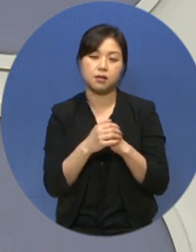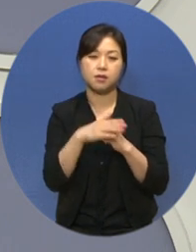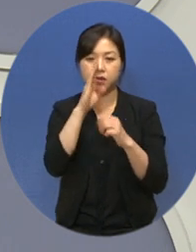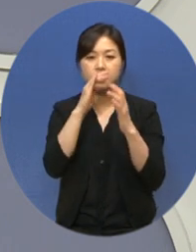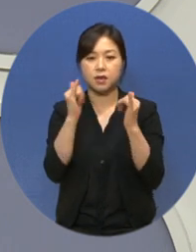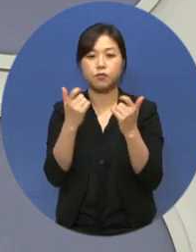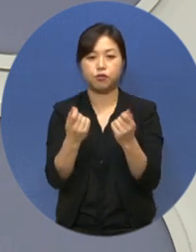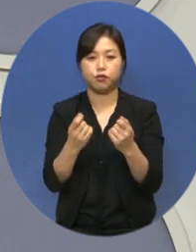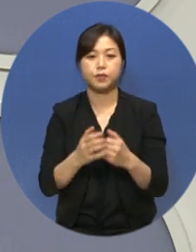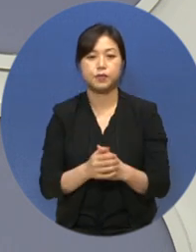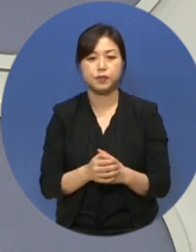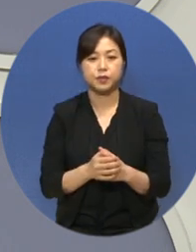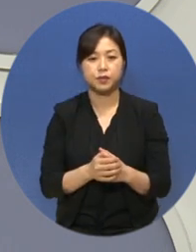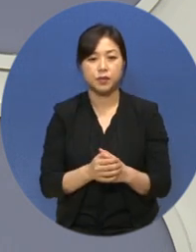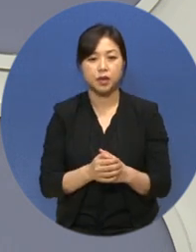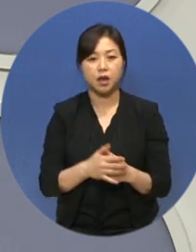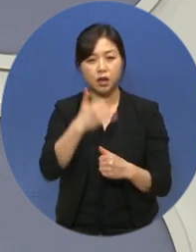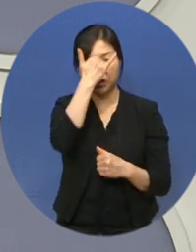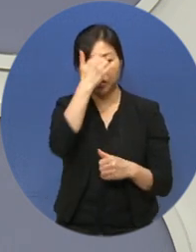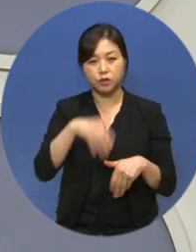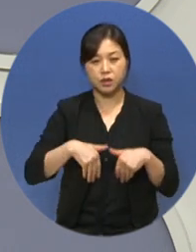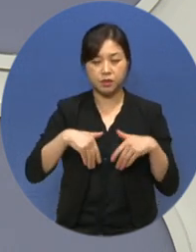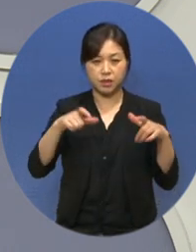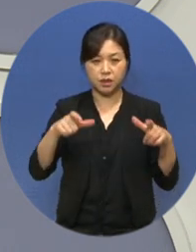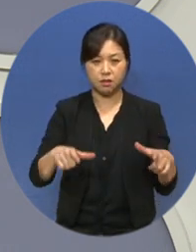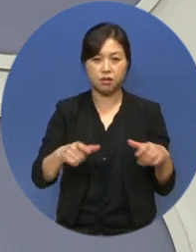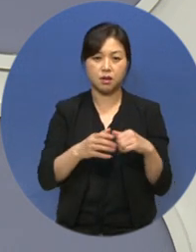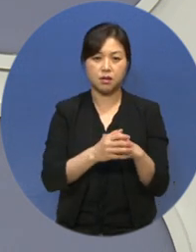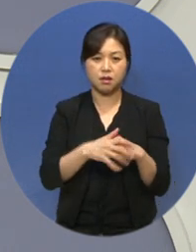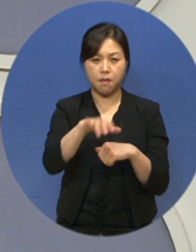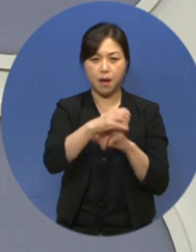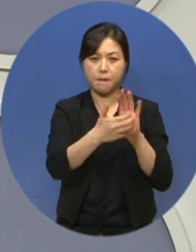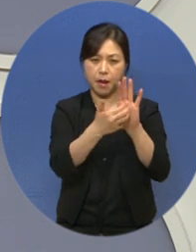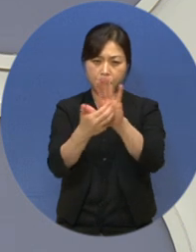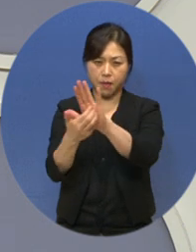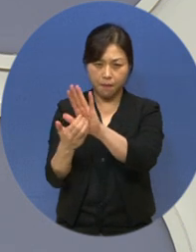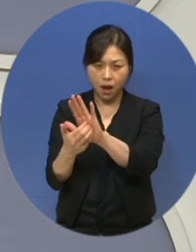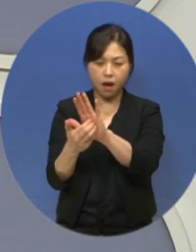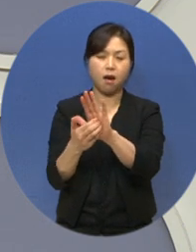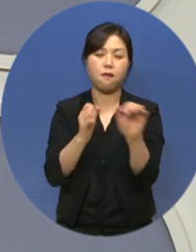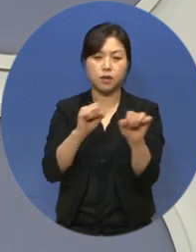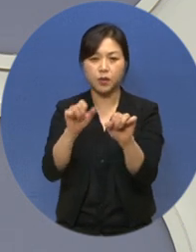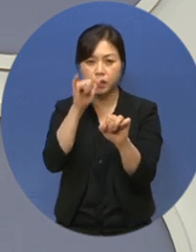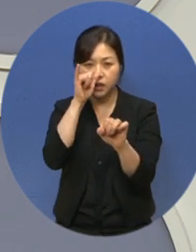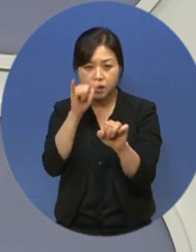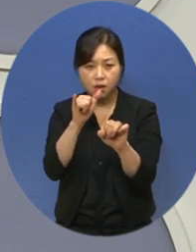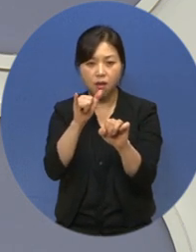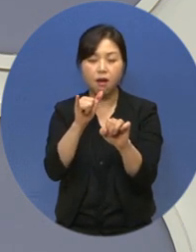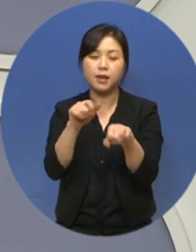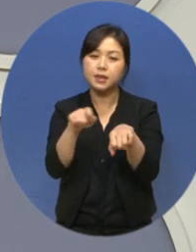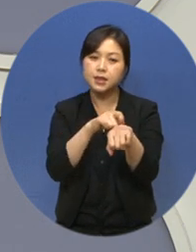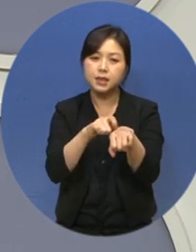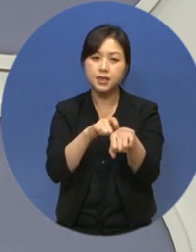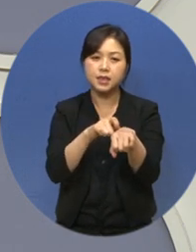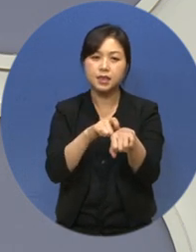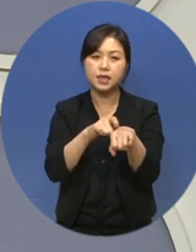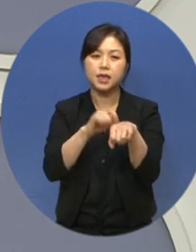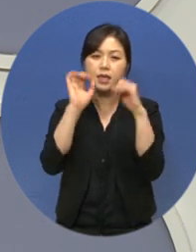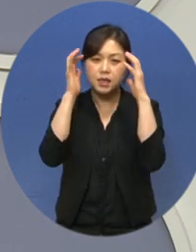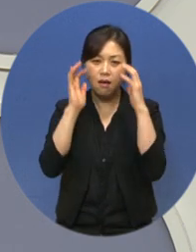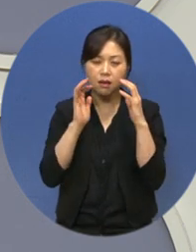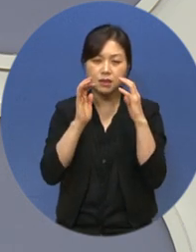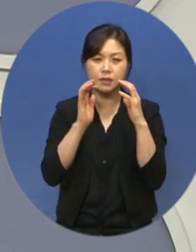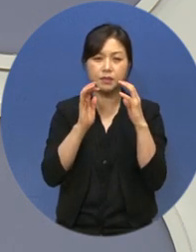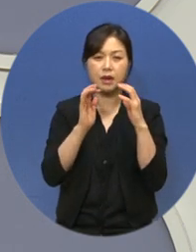추천한 도 여러 가지 그 방역 대책을 세우고 있는데 왜 특히 냐 s 억장 같은건 여름을 굉장히 많은 사람이 인파가 모르지 않습니까 그래서